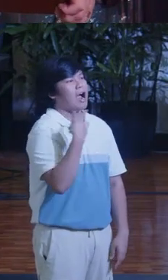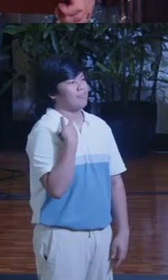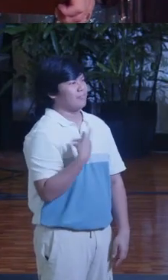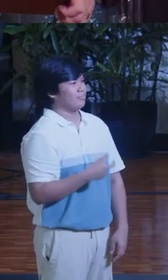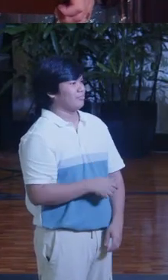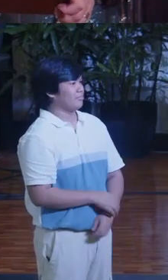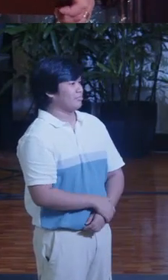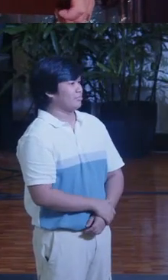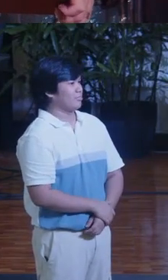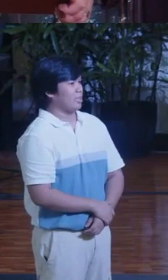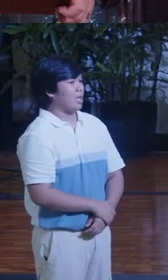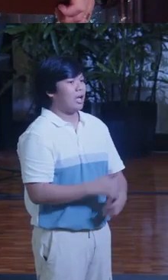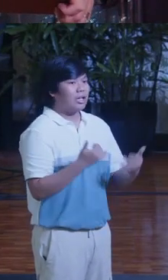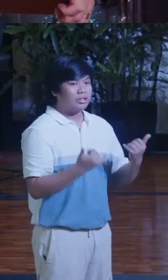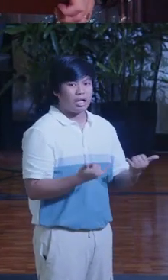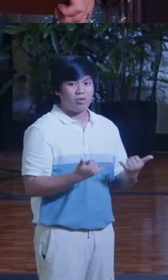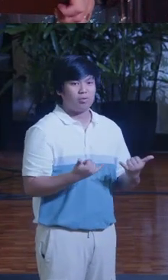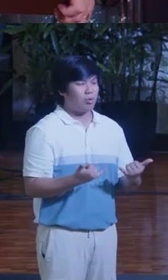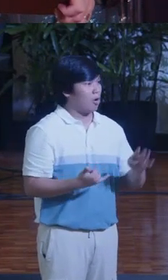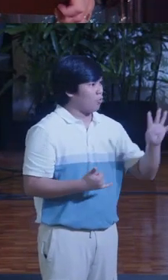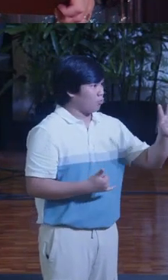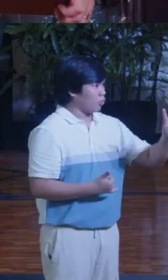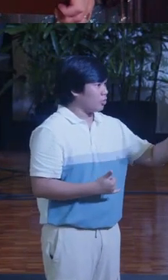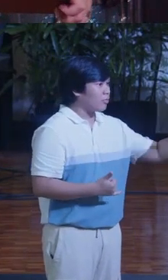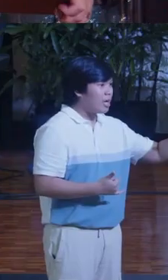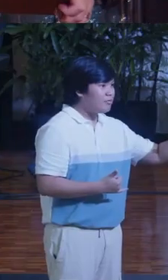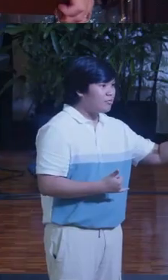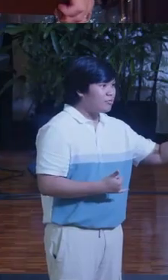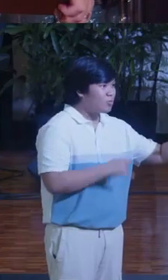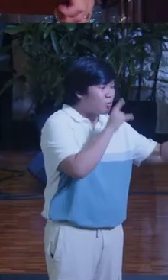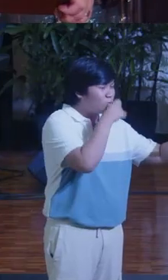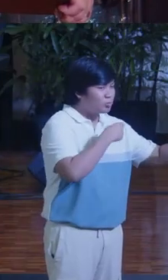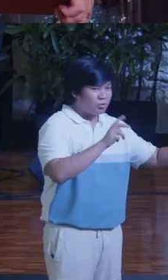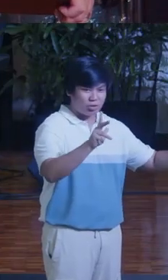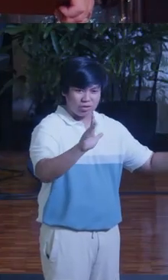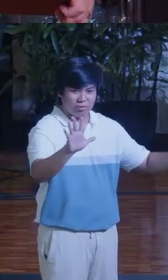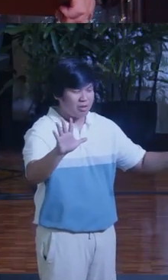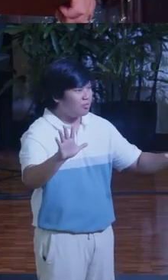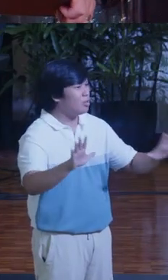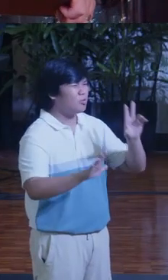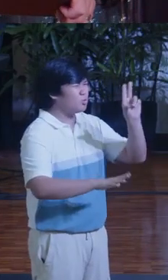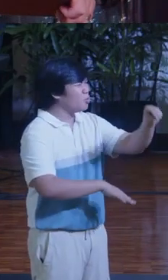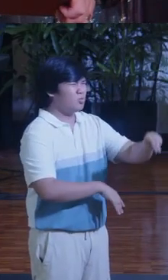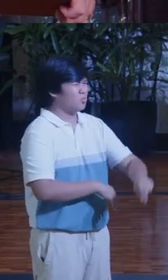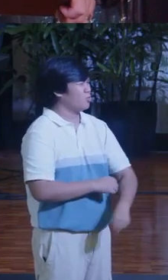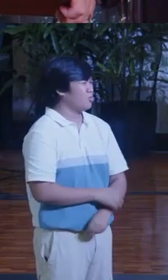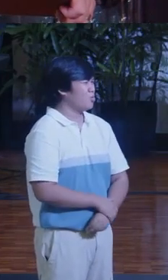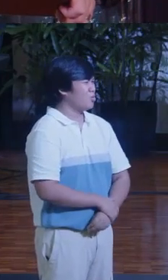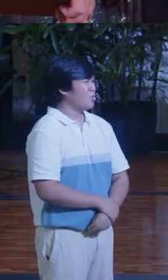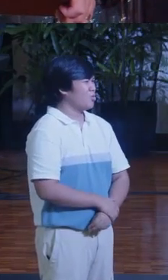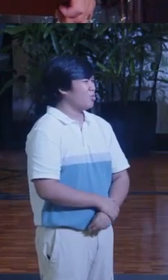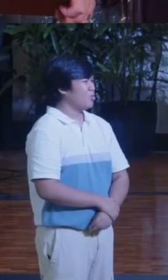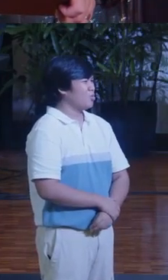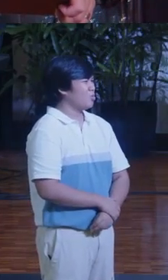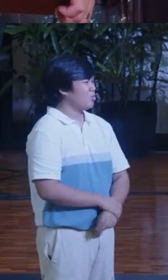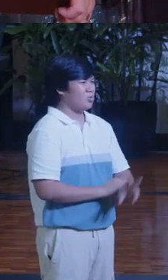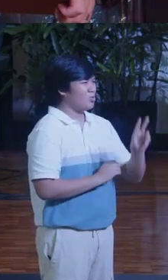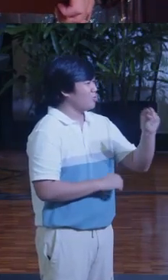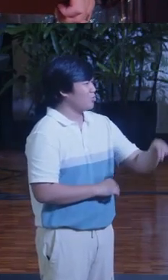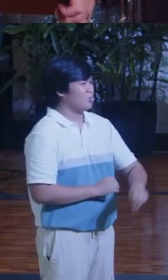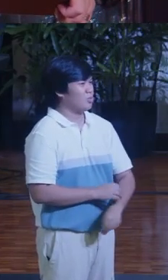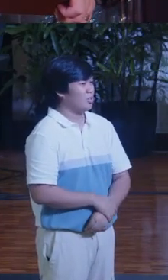sinabi natin old age, hindi 45 and 35. 10 years po ang agot nila eh. Hindi